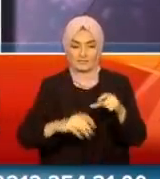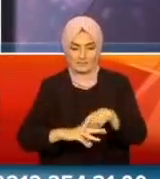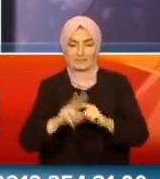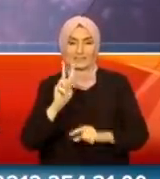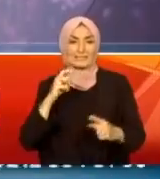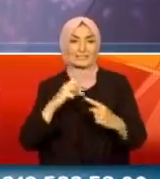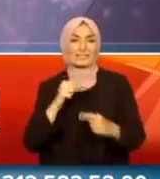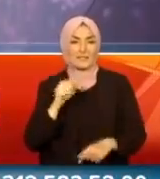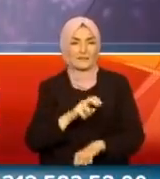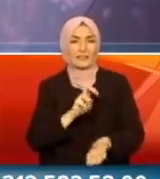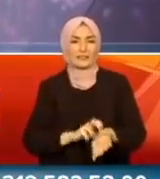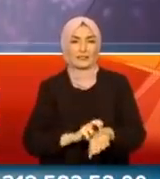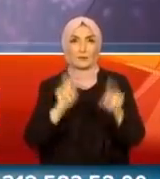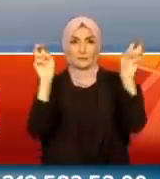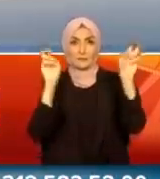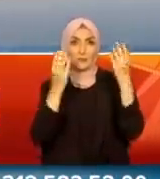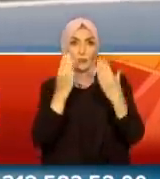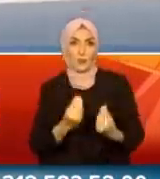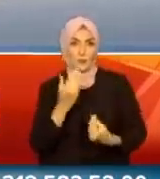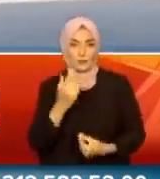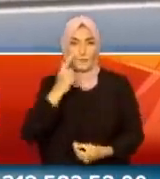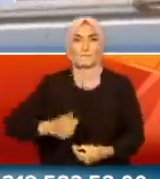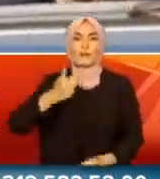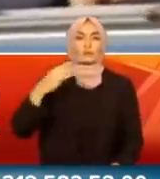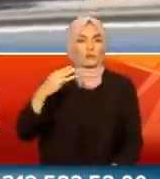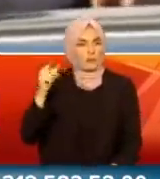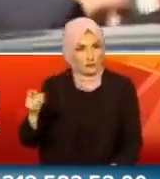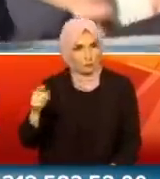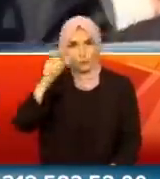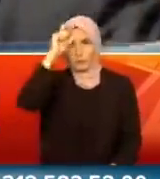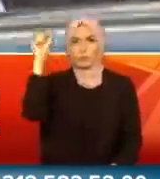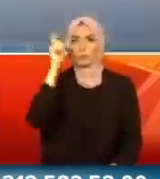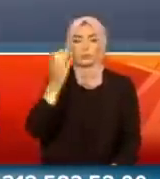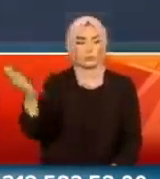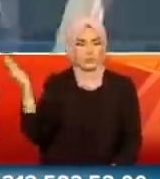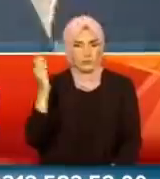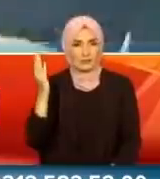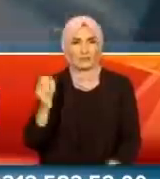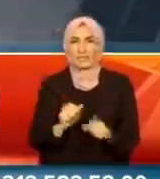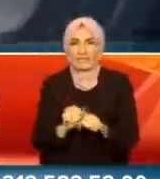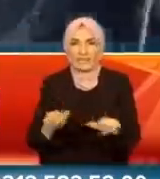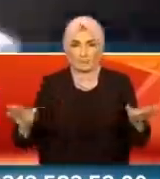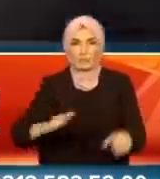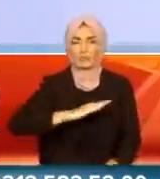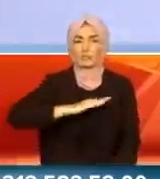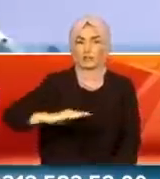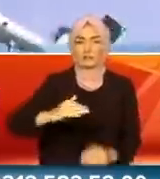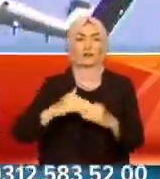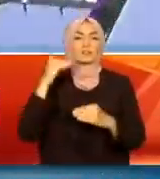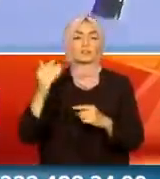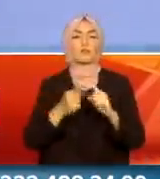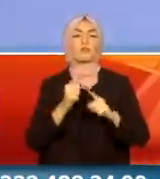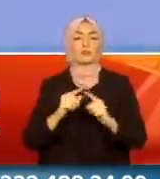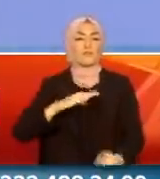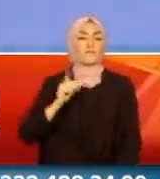makalede Başkan Erdoğan'ı, Erdoğan'ın şahsında Türkiye Cumhuriyeti'ni yayılmacı ve saldırgan bir dış politika yürütmekle